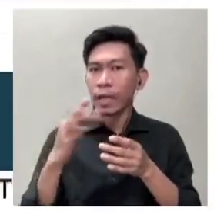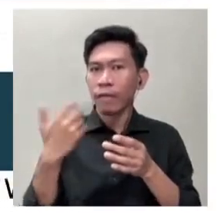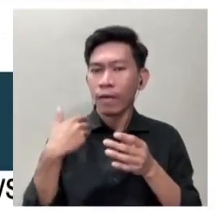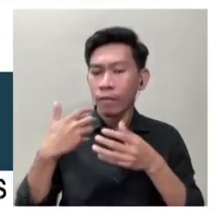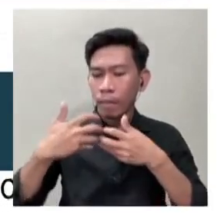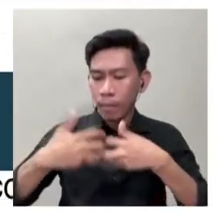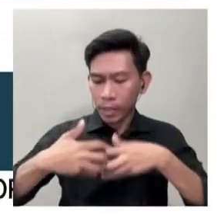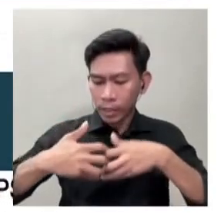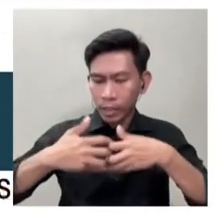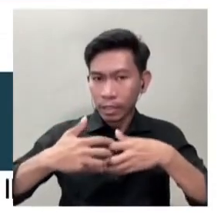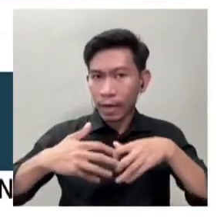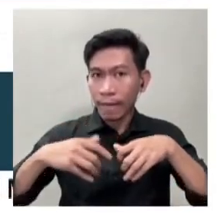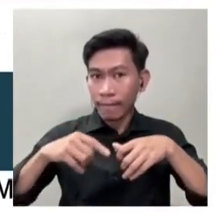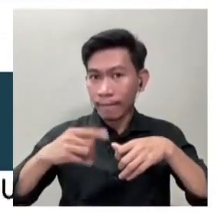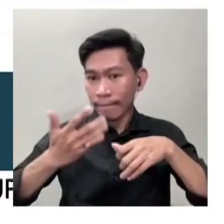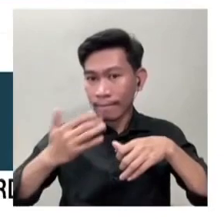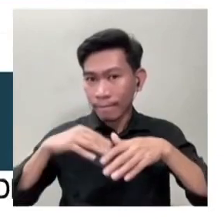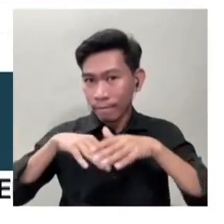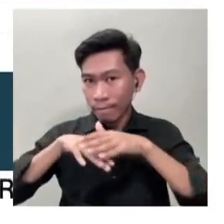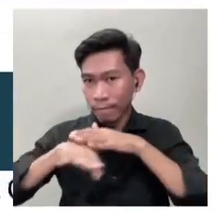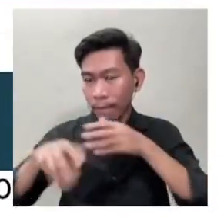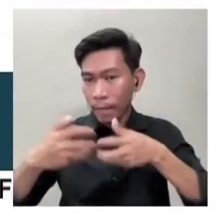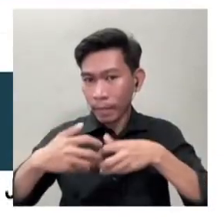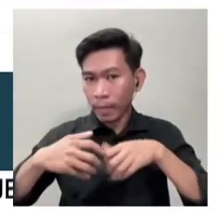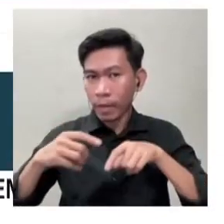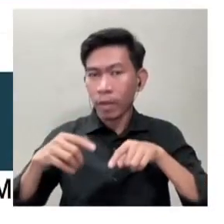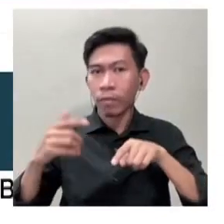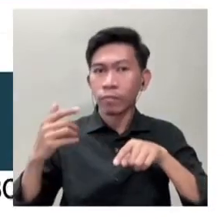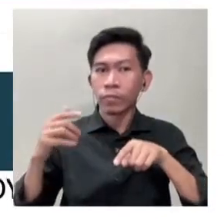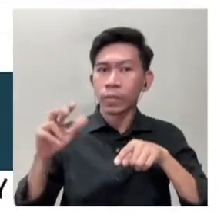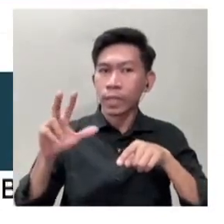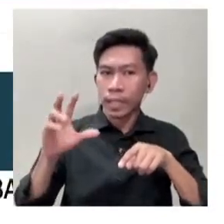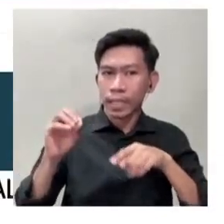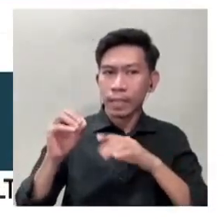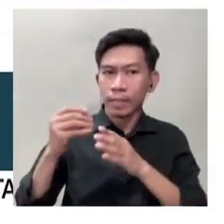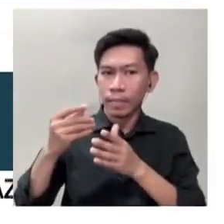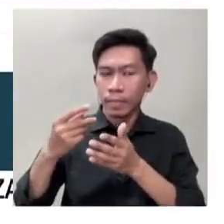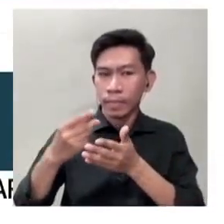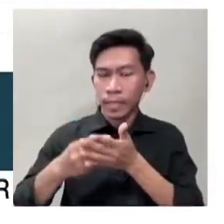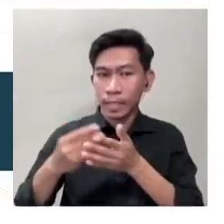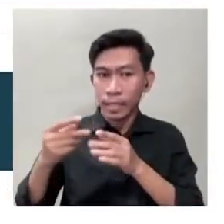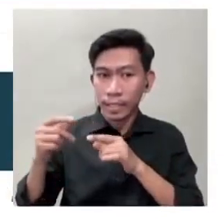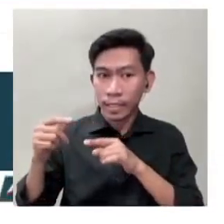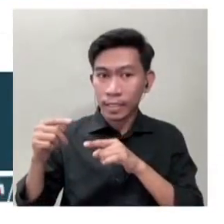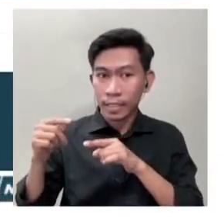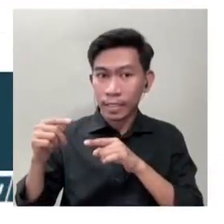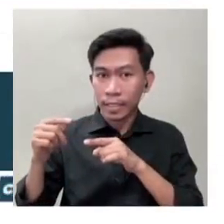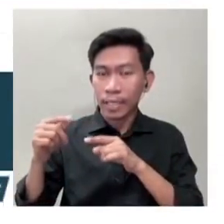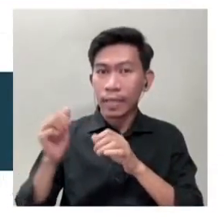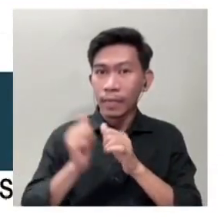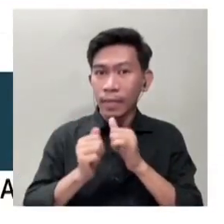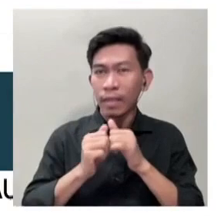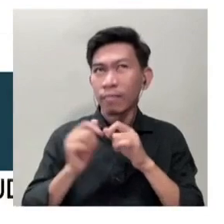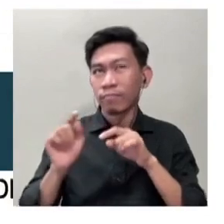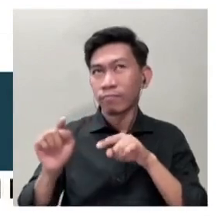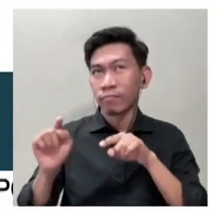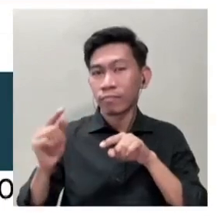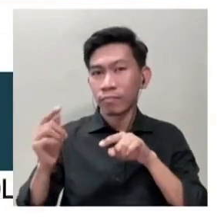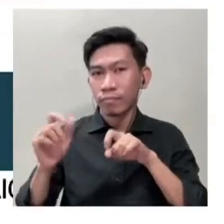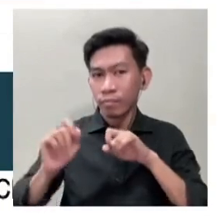ito na well-milled rice, no? Puunan ng miller. So ang bentahan sa Metro